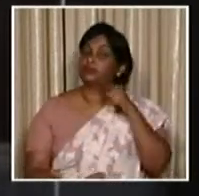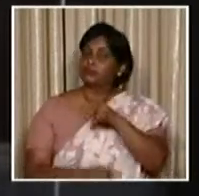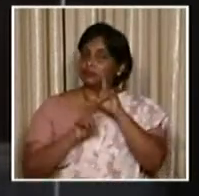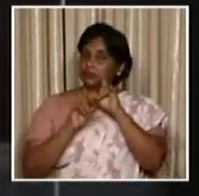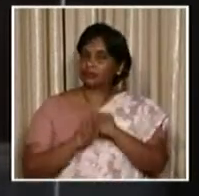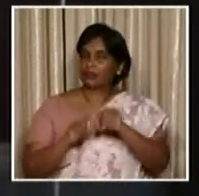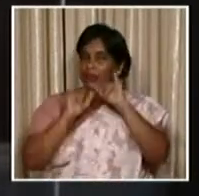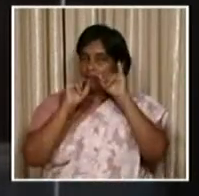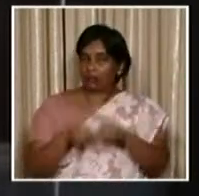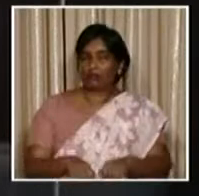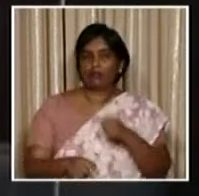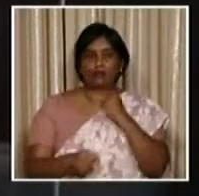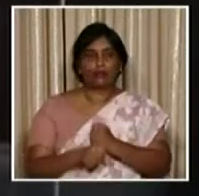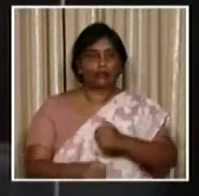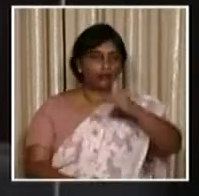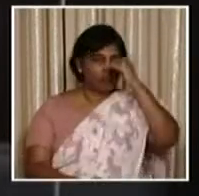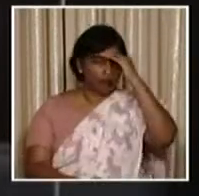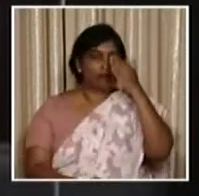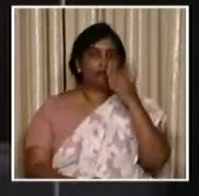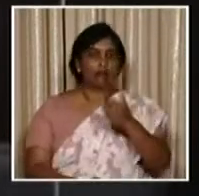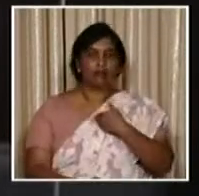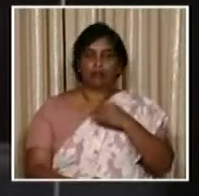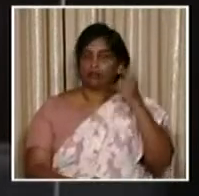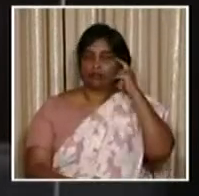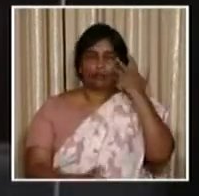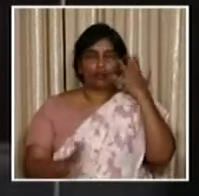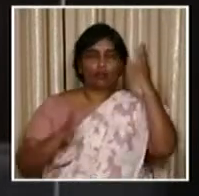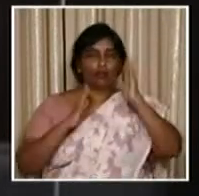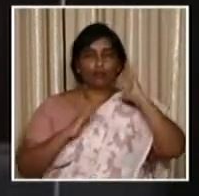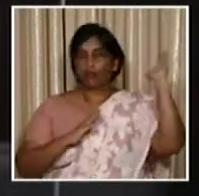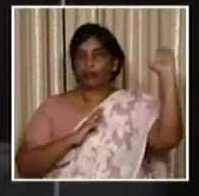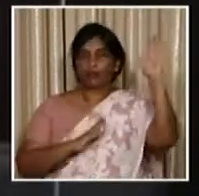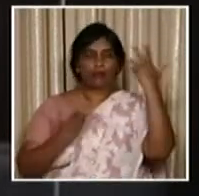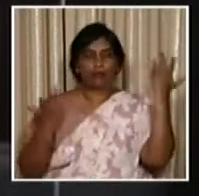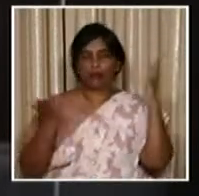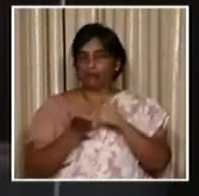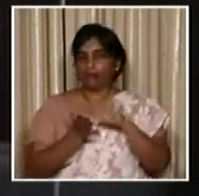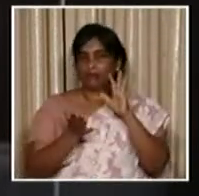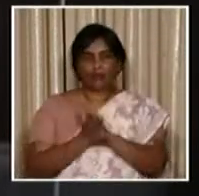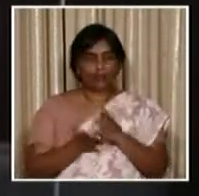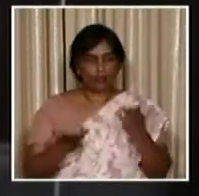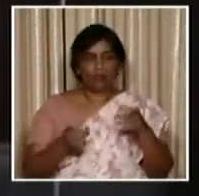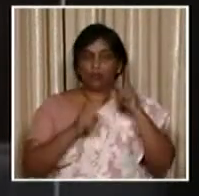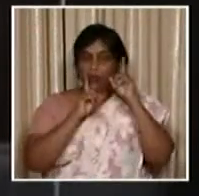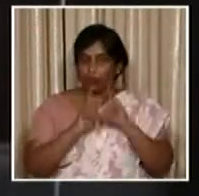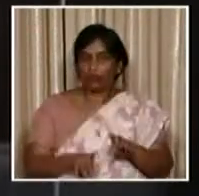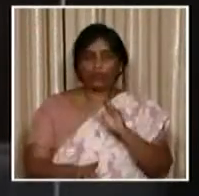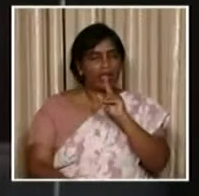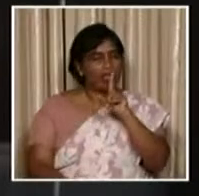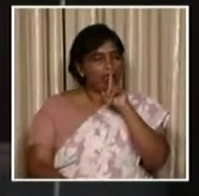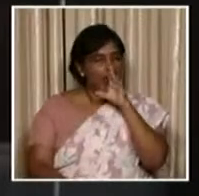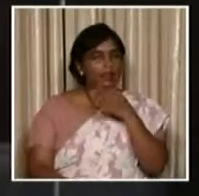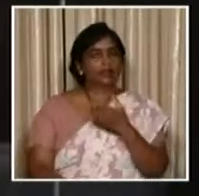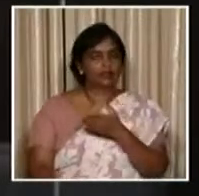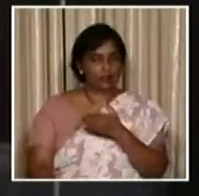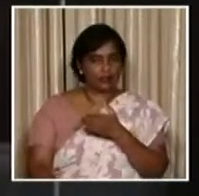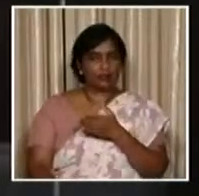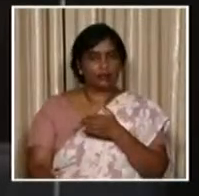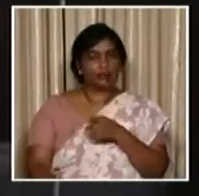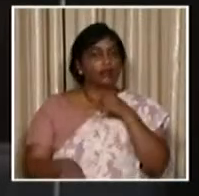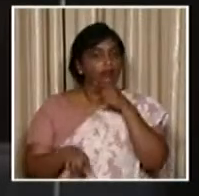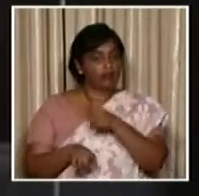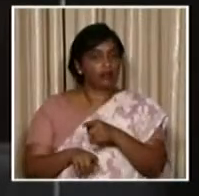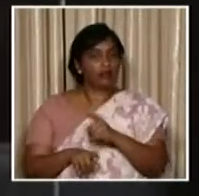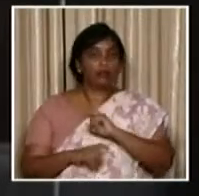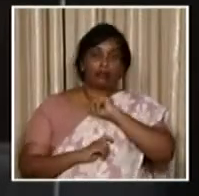වගේ නිවට බියගුළු රාජ්‍ය නායකයෙක් මම හිතන්නේ ලෝක ඉතිහාසයේ කොහෙවත් බිහි වෙලා තියෙනවා කියලා. මේක ඉතාම ලැජ්ජාසහගත තත්ත්වයක්.